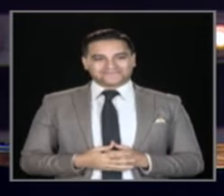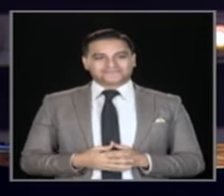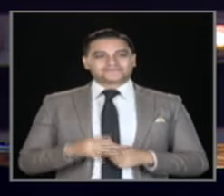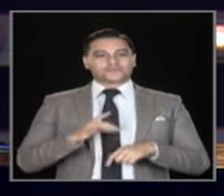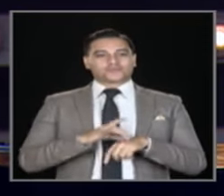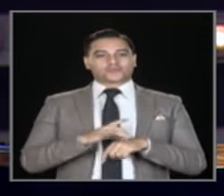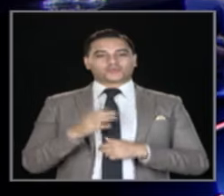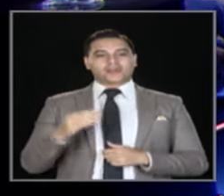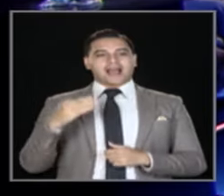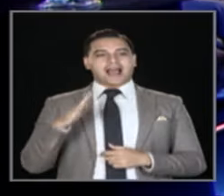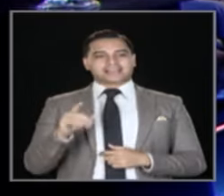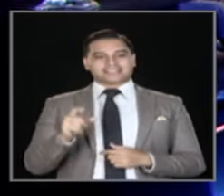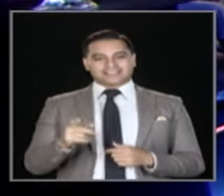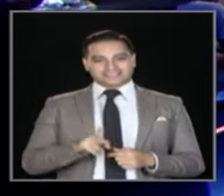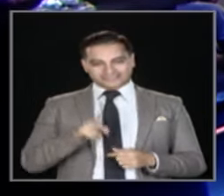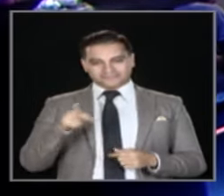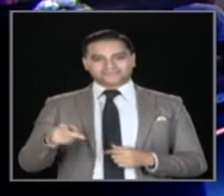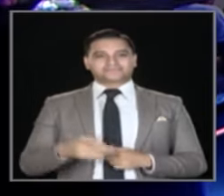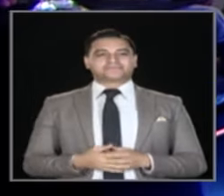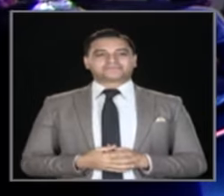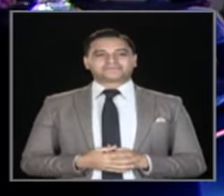دكتور حسن.